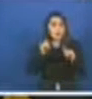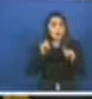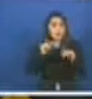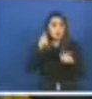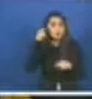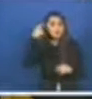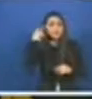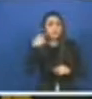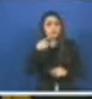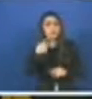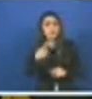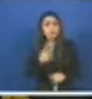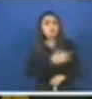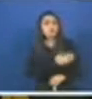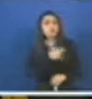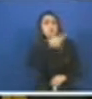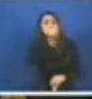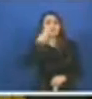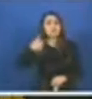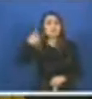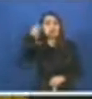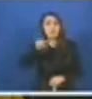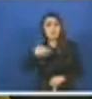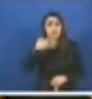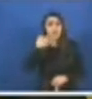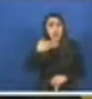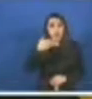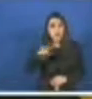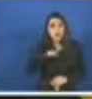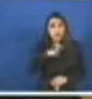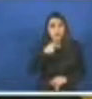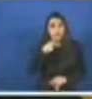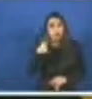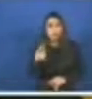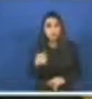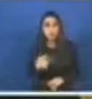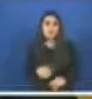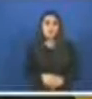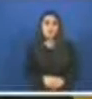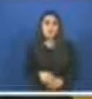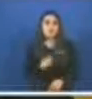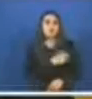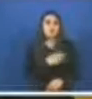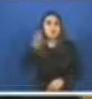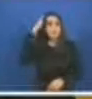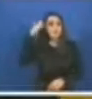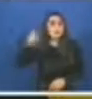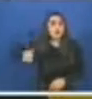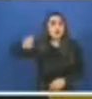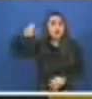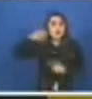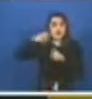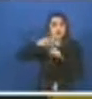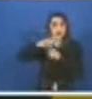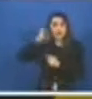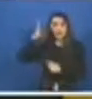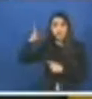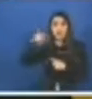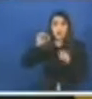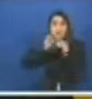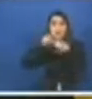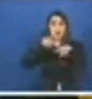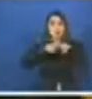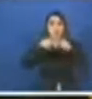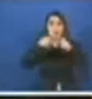parçasıdır? Sayın Cumhurbaşkanı bundan haberdar mıdır? Sayın Başbakan Çankaya'da Barzani